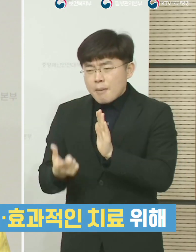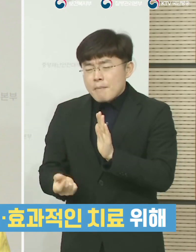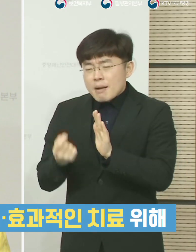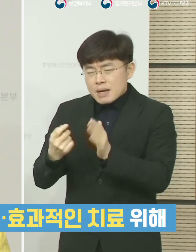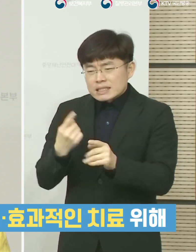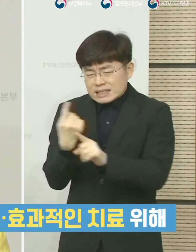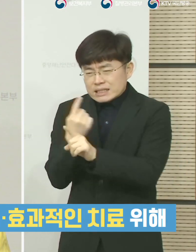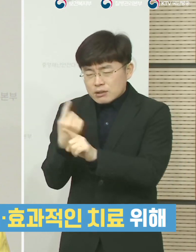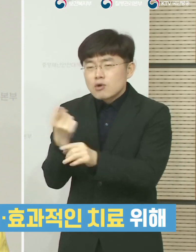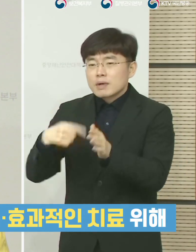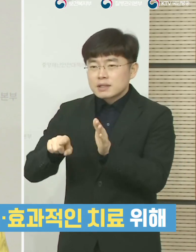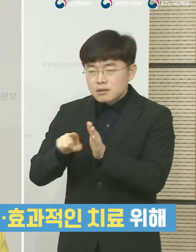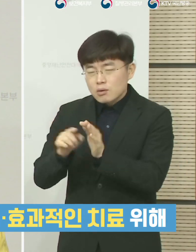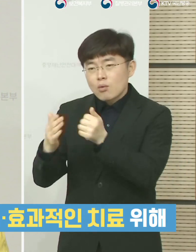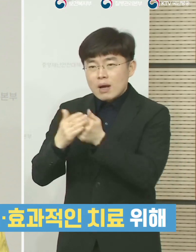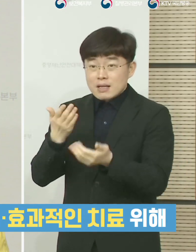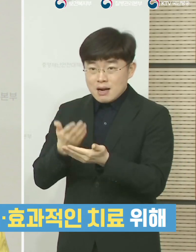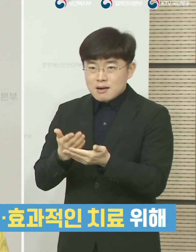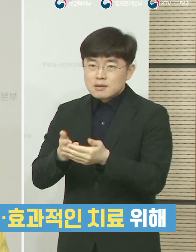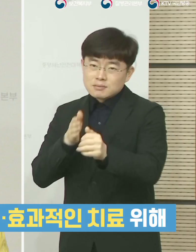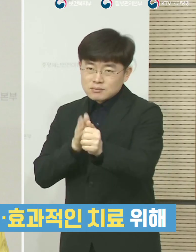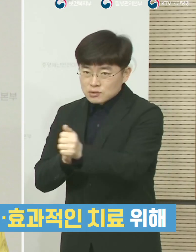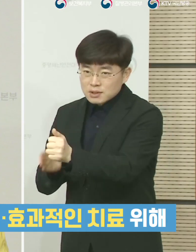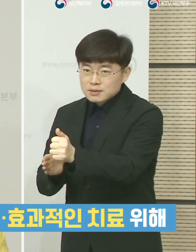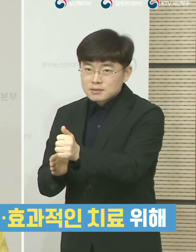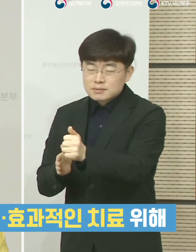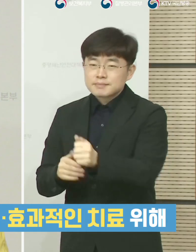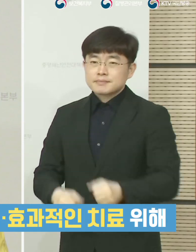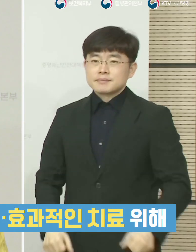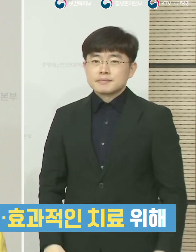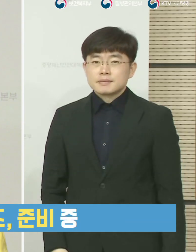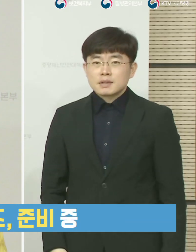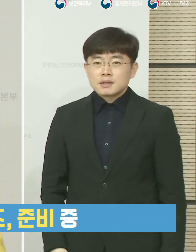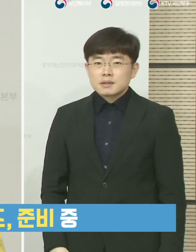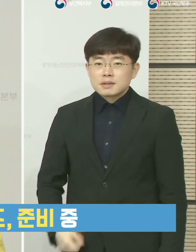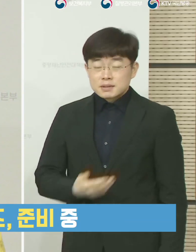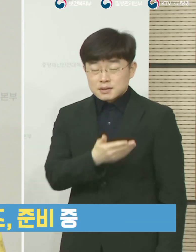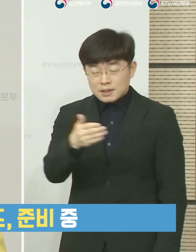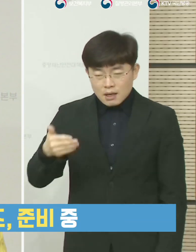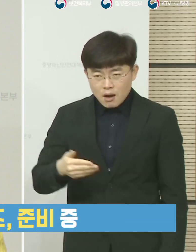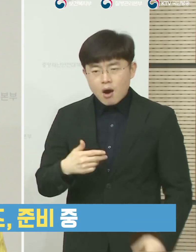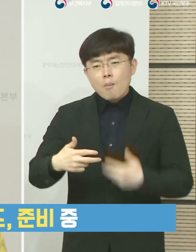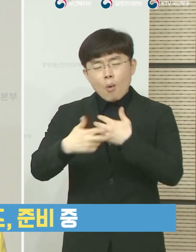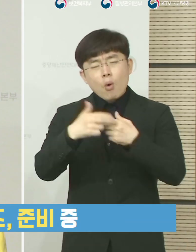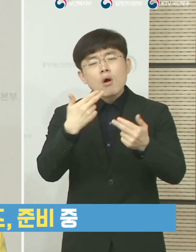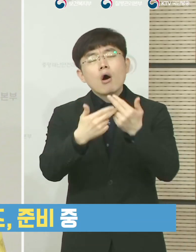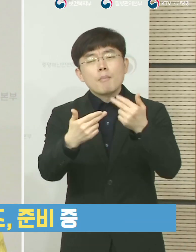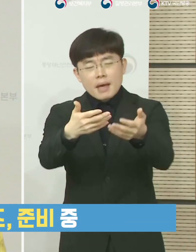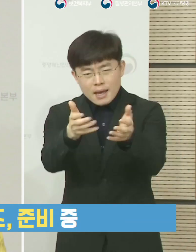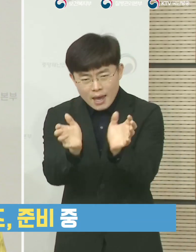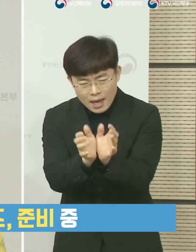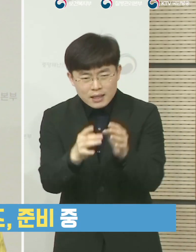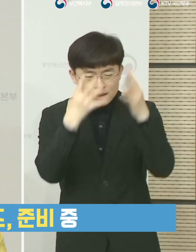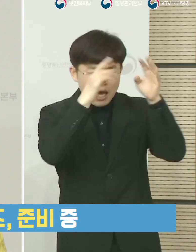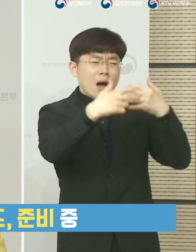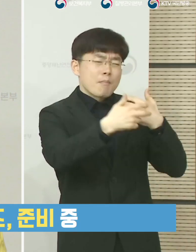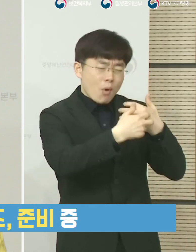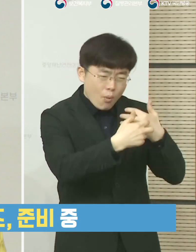신속하고 또한 효과적으로 할 수 있는 그러한 노력들을 저희가 계속해서 병원협회 그다음에